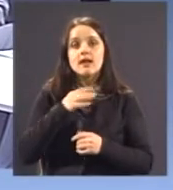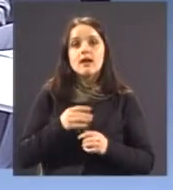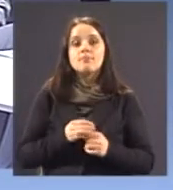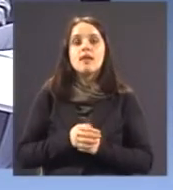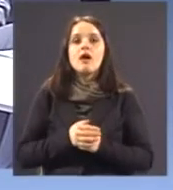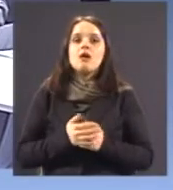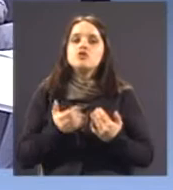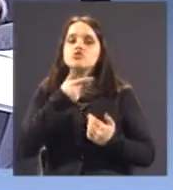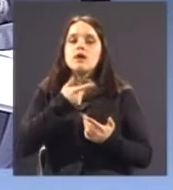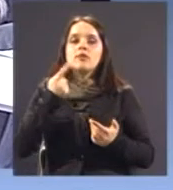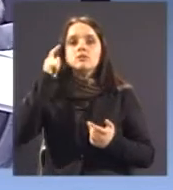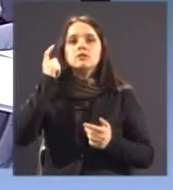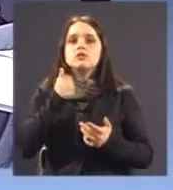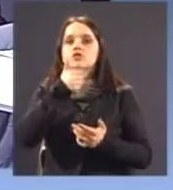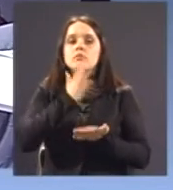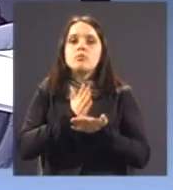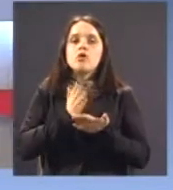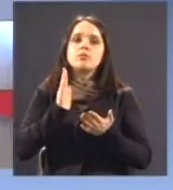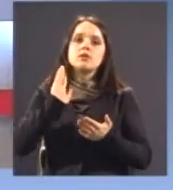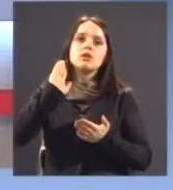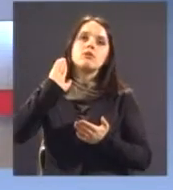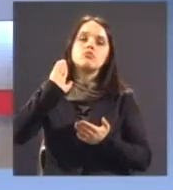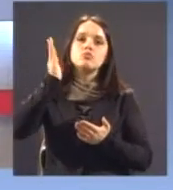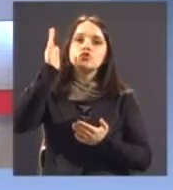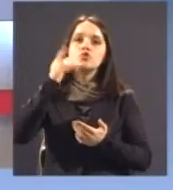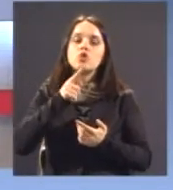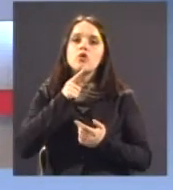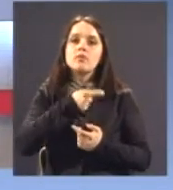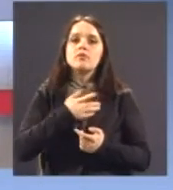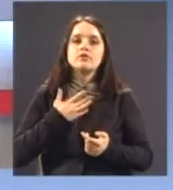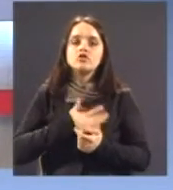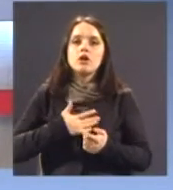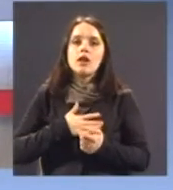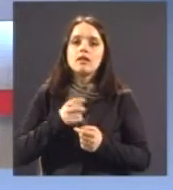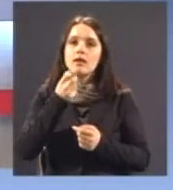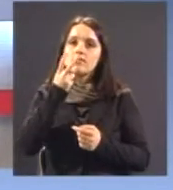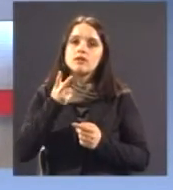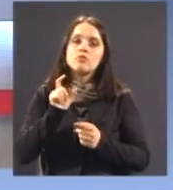vidite u budućnosti? Neki najbolji scenarij koju vi želite za vašu kćer?